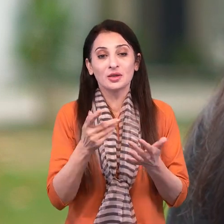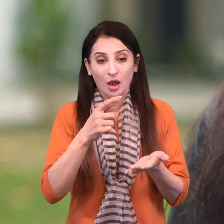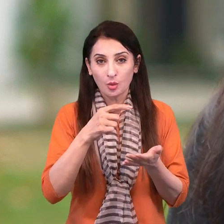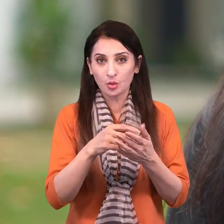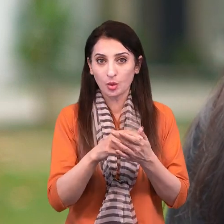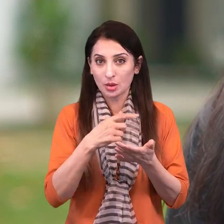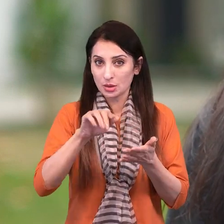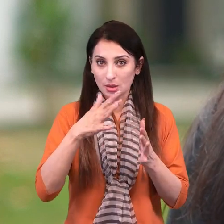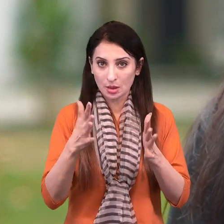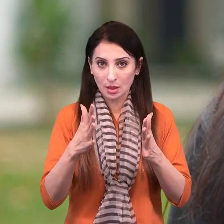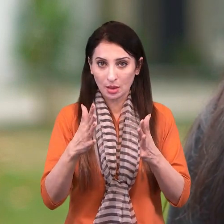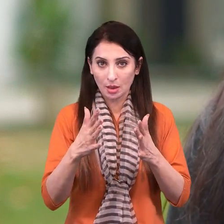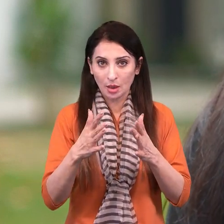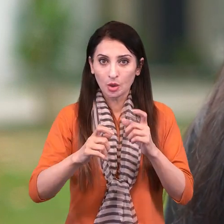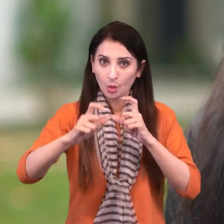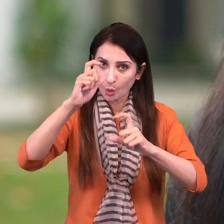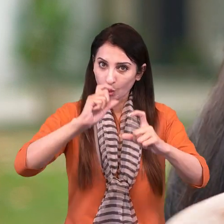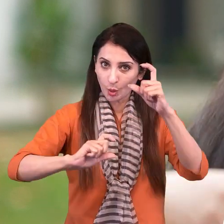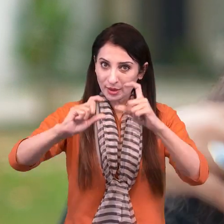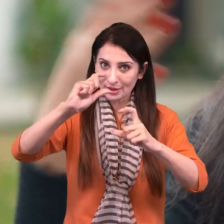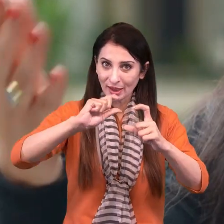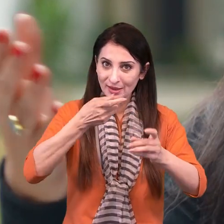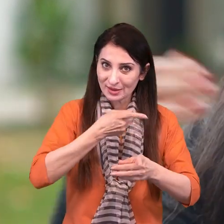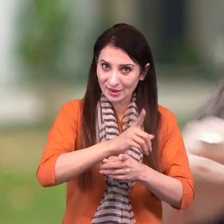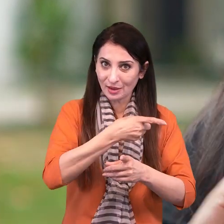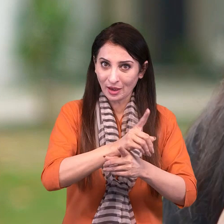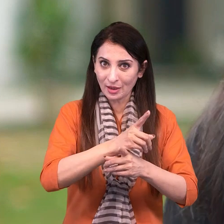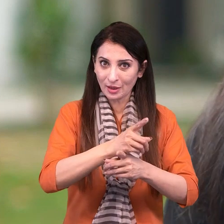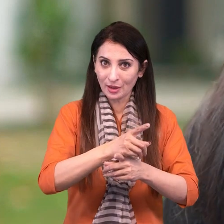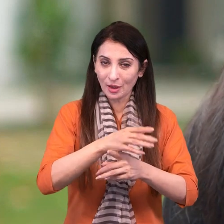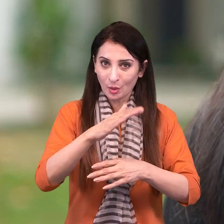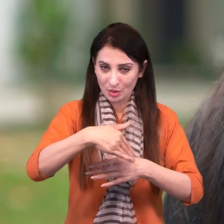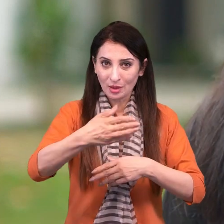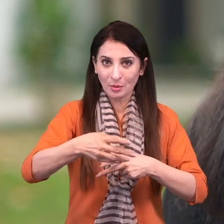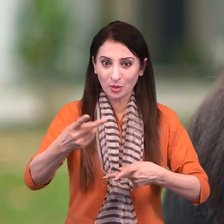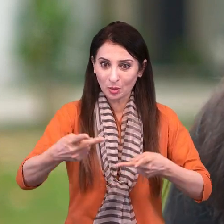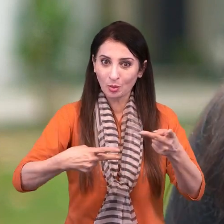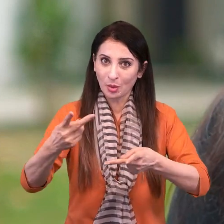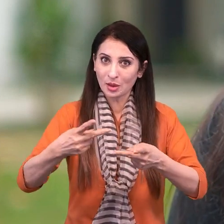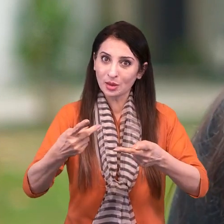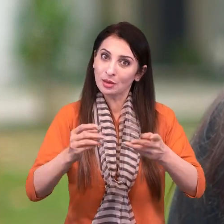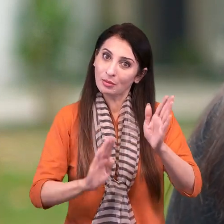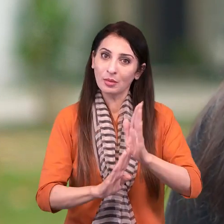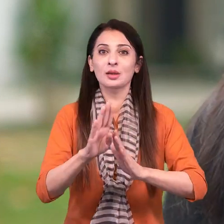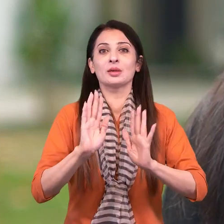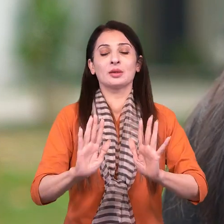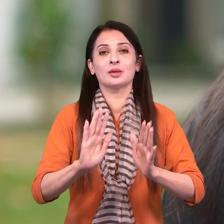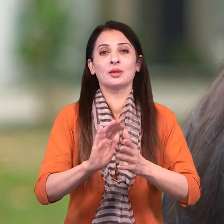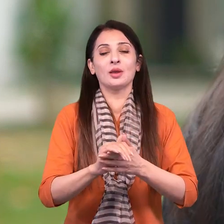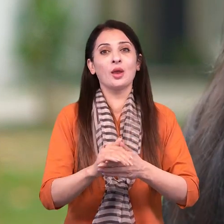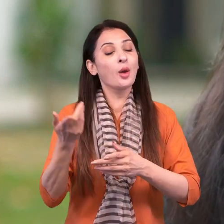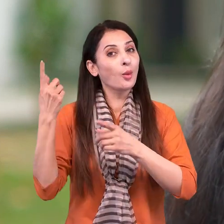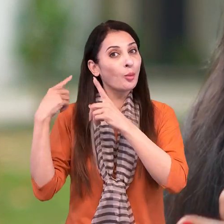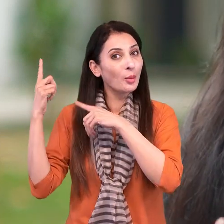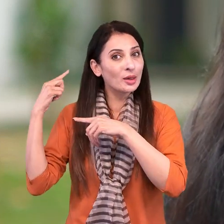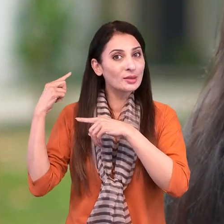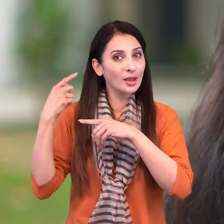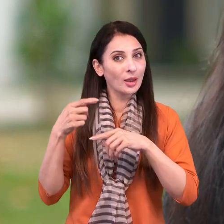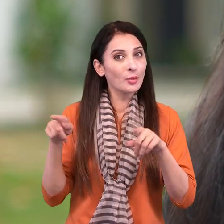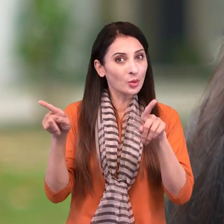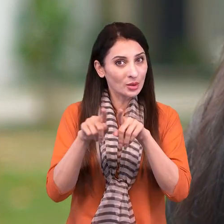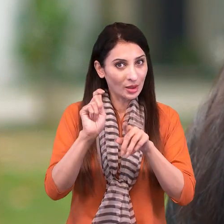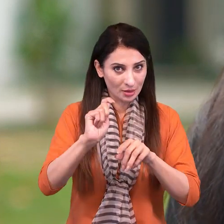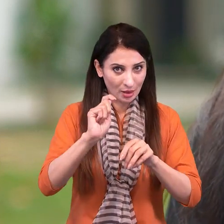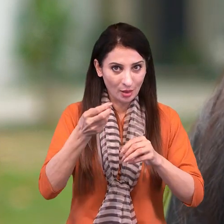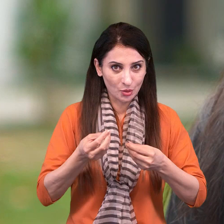पे रिस्ट्रिक्शंस हैं, तो उनको ही डिज़ाइन और बिज़नेस सिखा के आगे मार्केट पे हम खुद ले जाएं, लेकिन दे गेट देयर फेयर शेयर. सो उसी टाइम से व्हेन आई